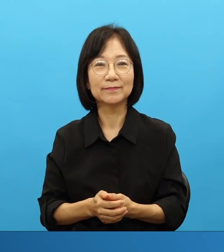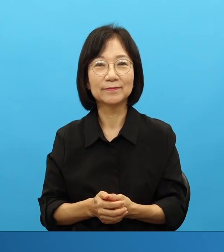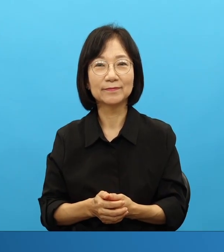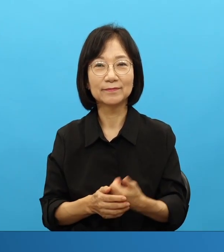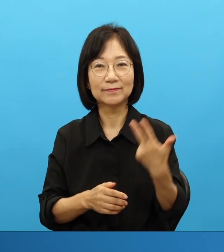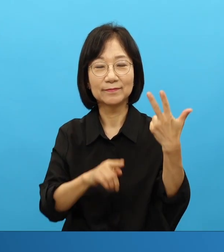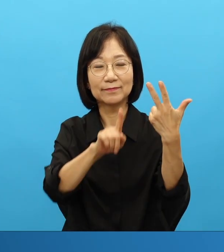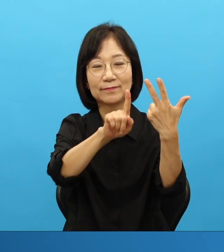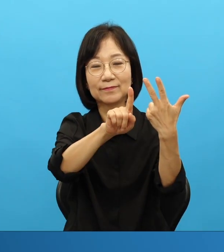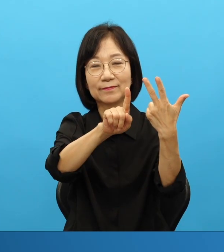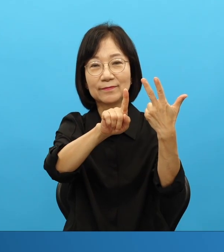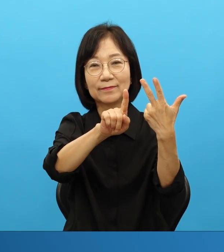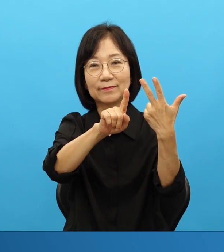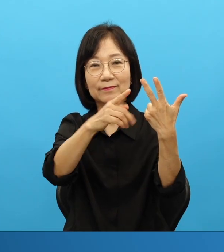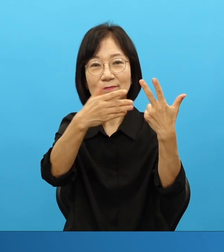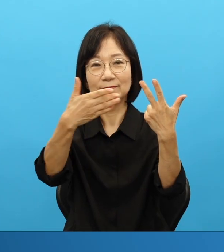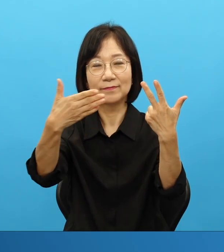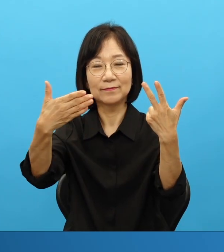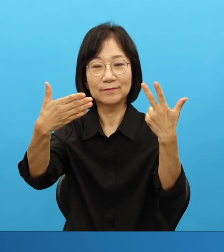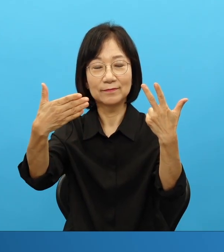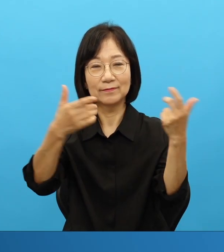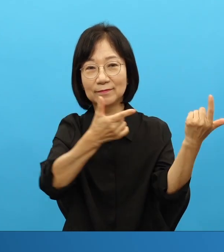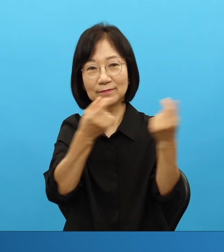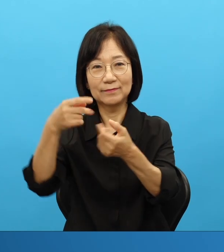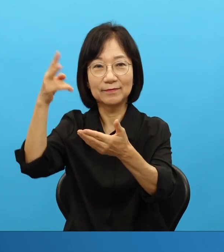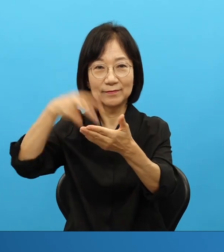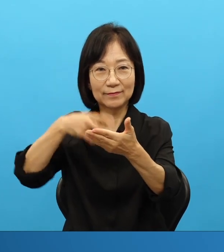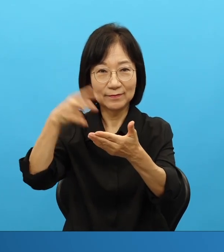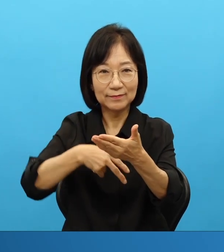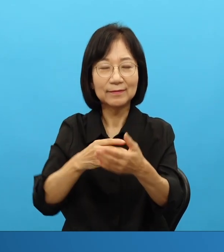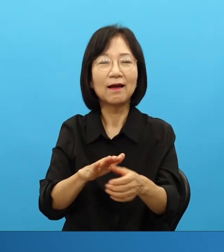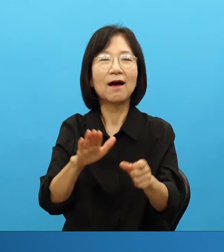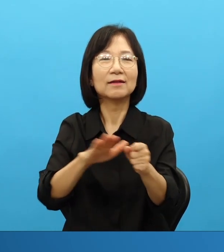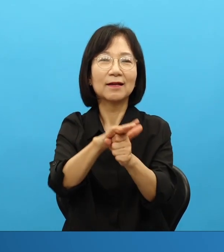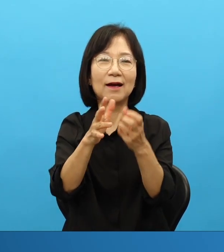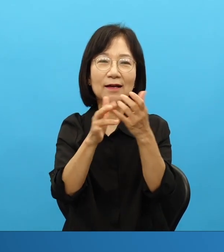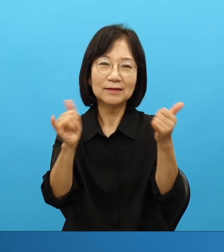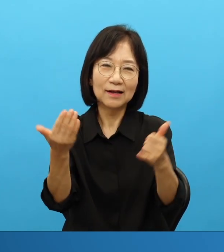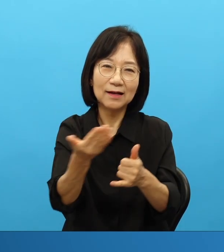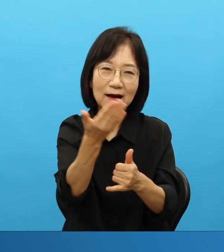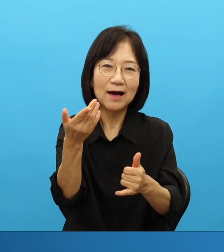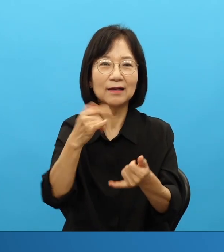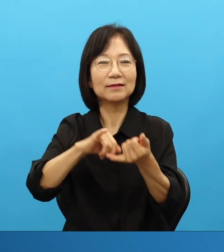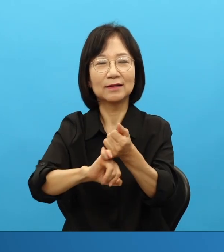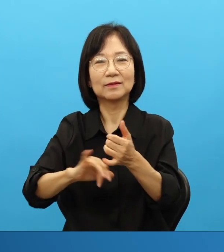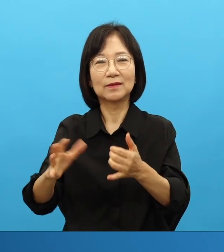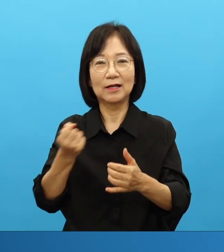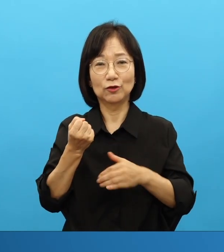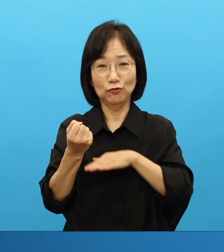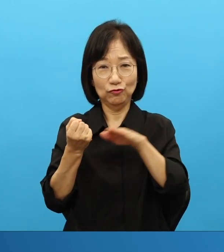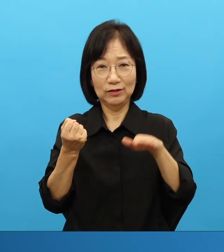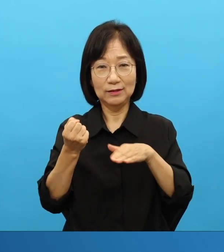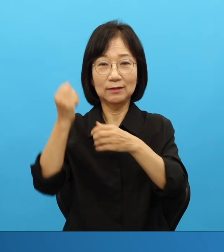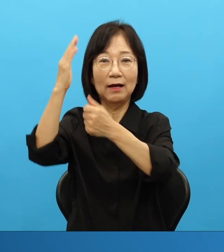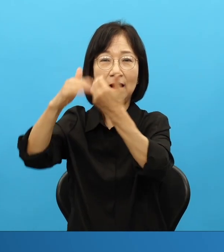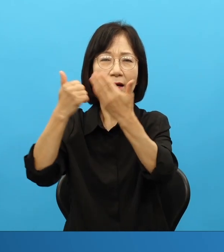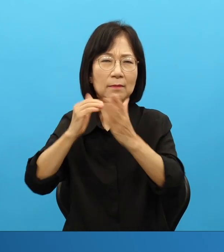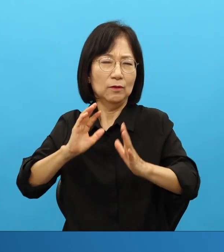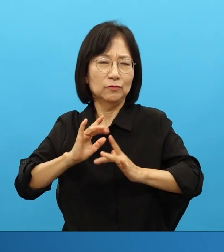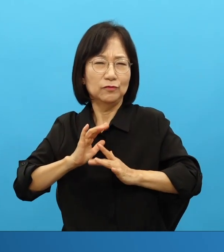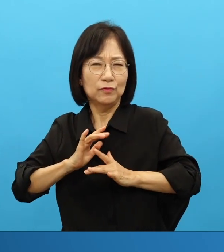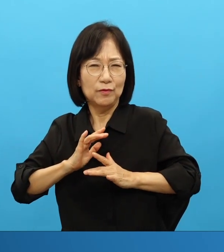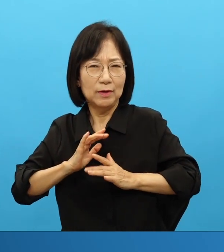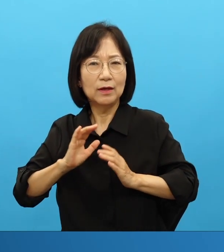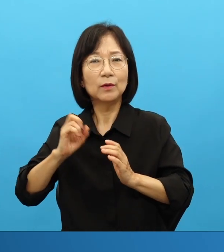고린도후서 7장 1절의 9절의 말씀을 다 같이 합독합니다. 그런즉 사랑하는 자들아 이 약속을 가진 우리는